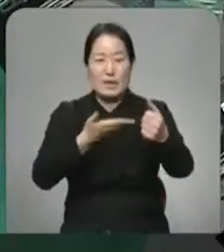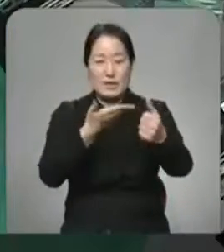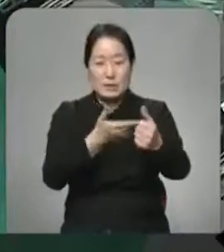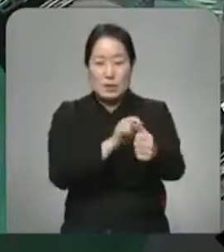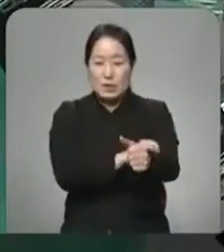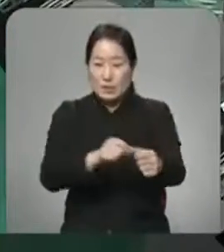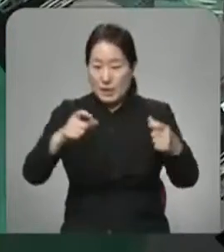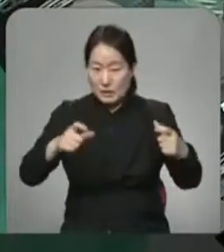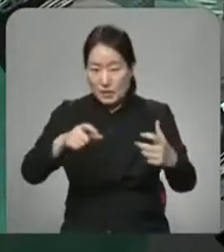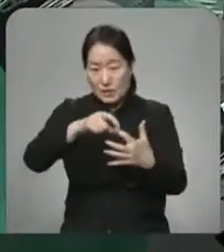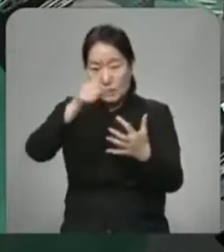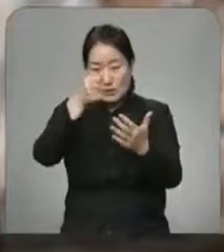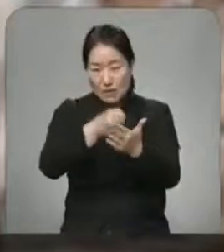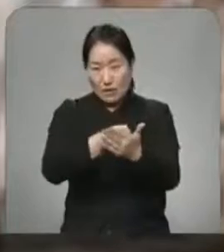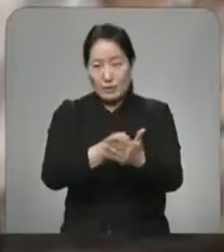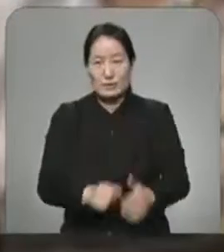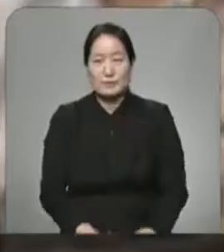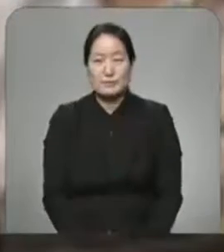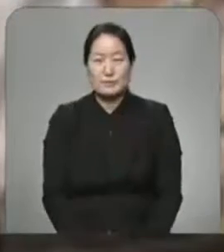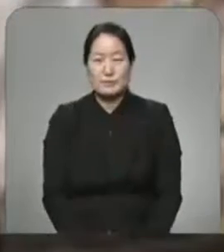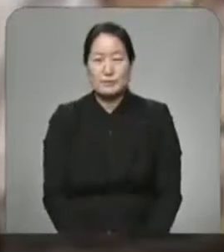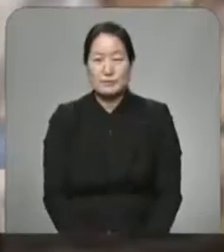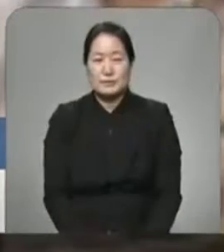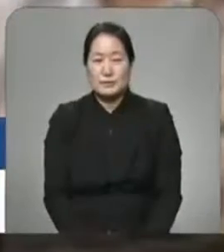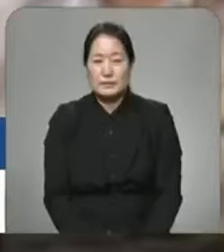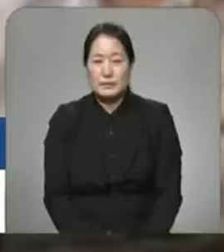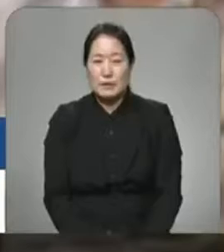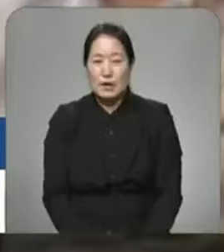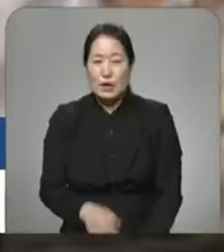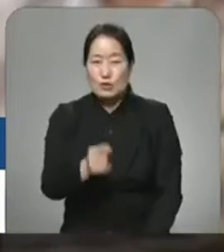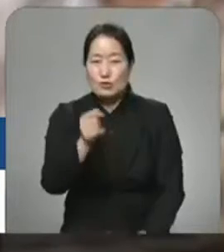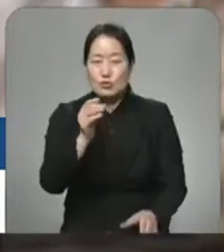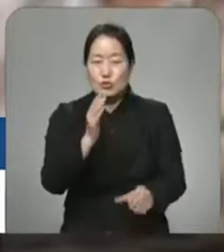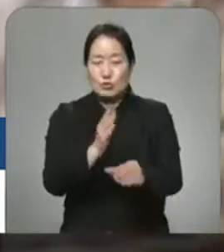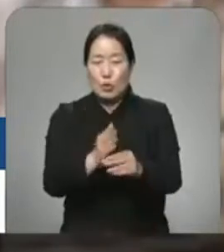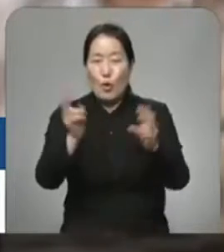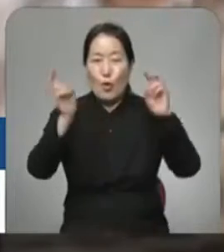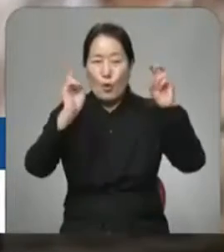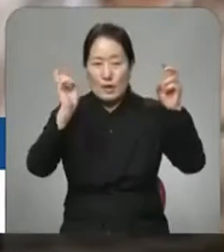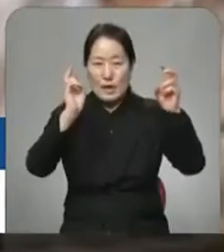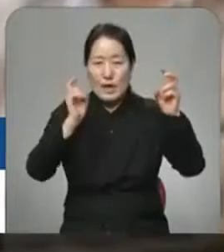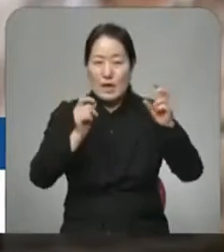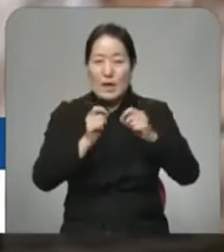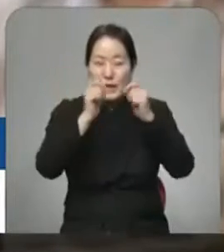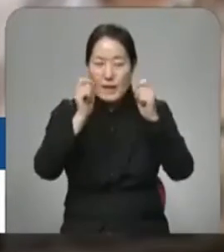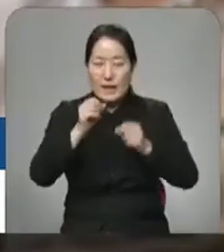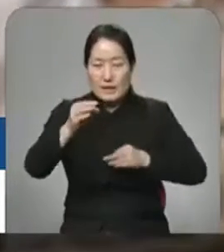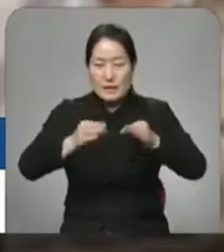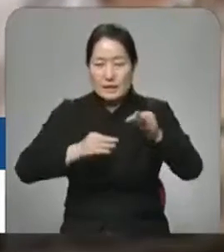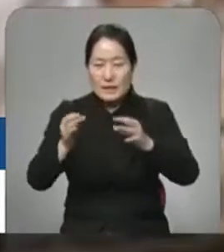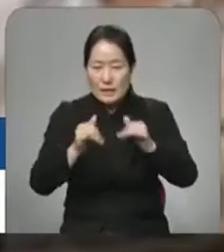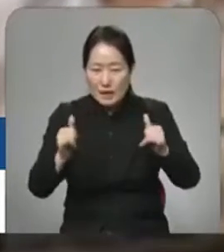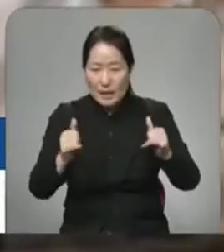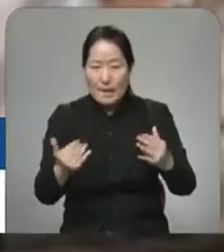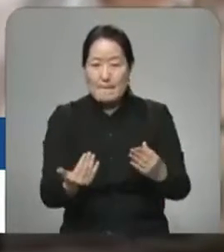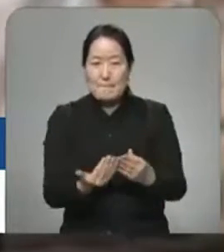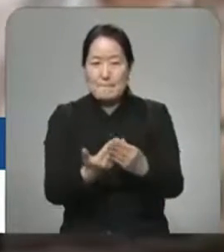약속도 나왔습니다. 중소기업 소상공인 향토 기업을 성장할 수